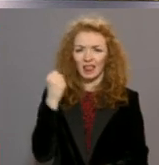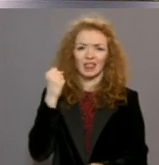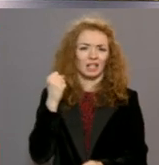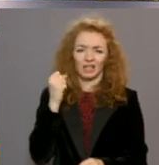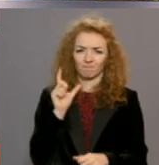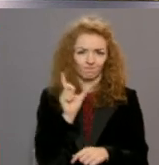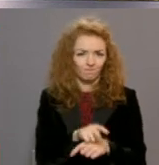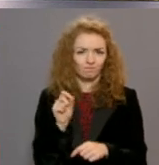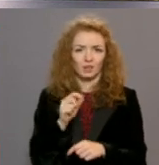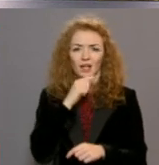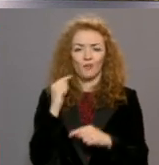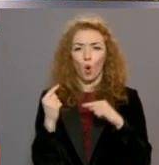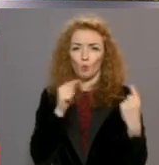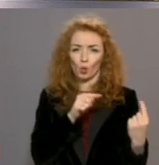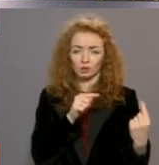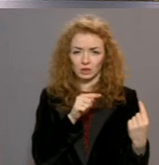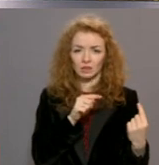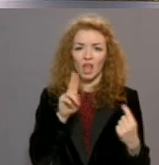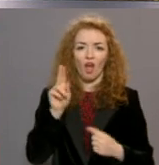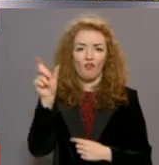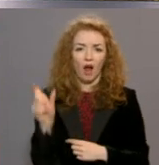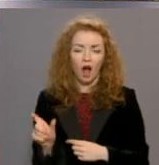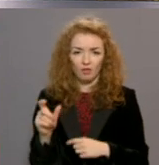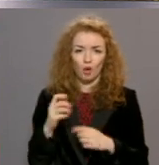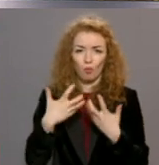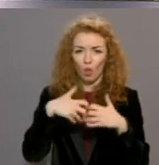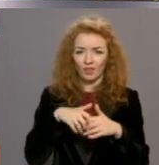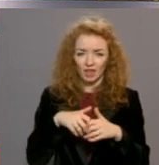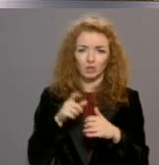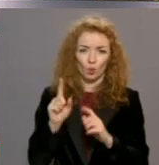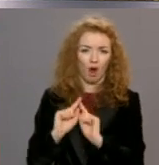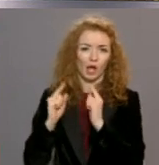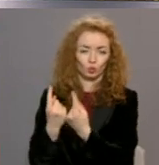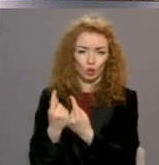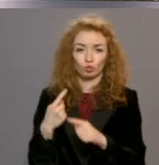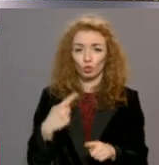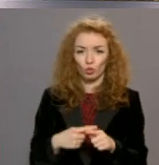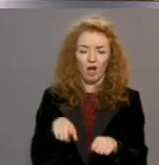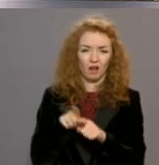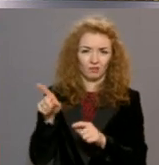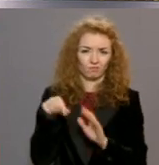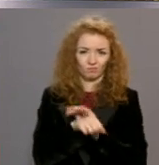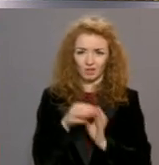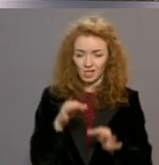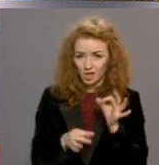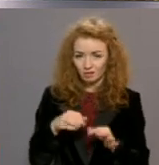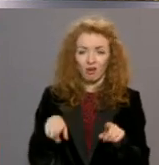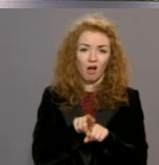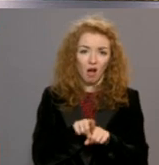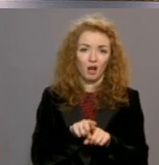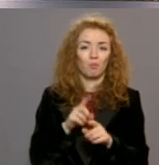nosoda Krievijas opozīcijas līdera Alekseja Navaļnija politisko motivēto aizturēšanu un notiesāšanu un pieprasa